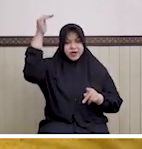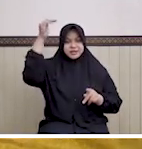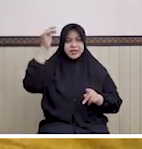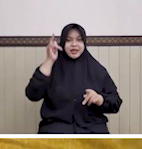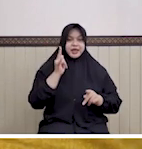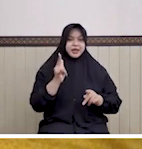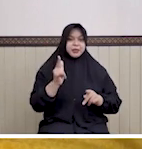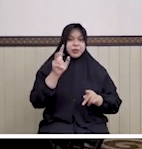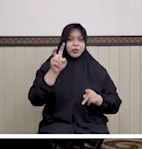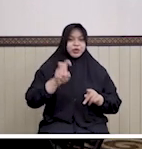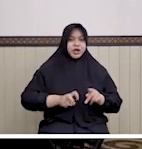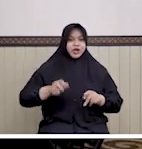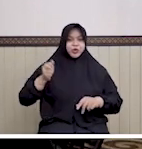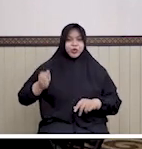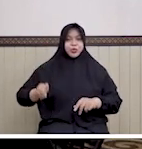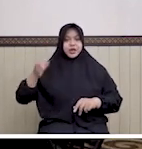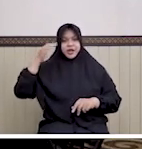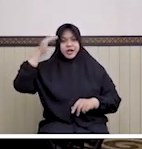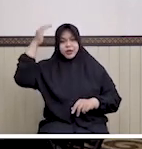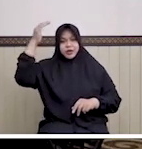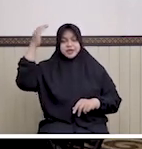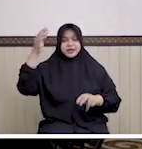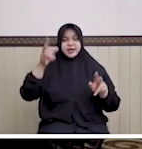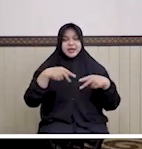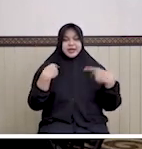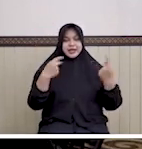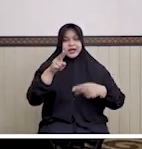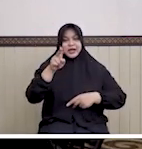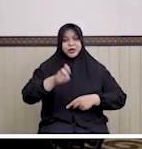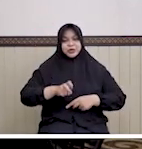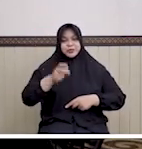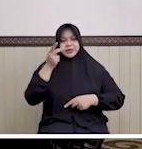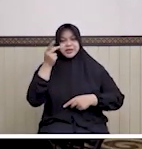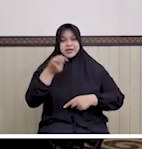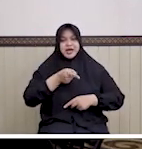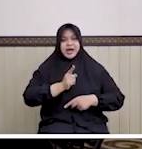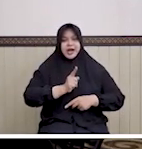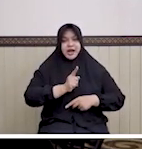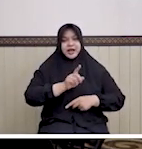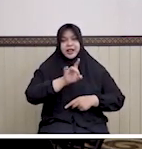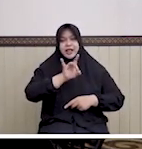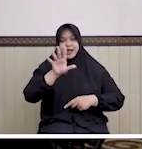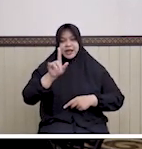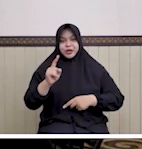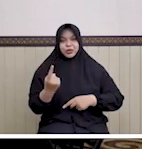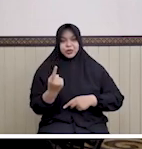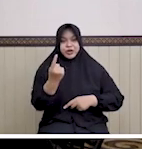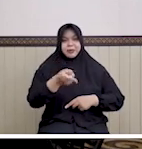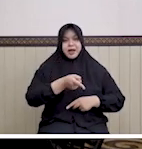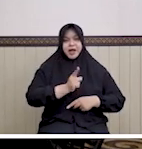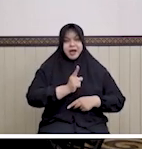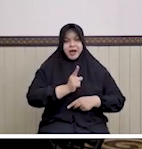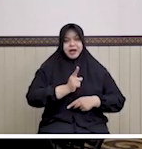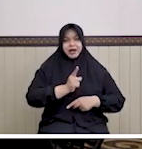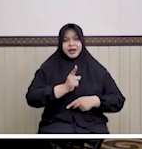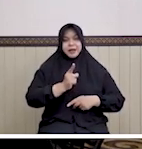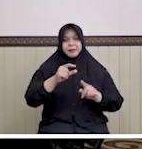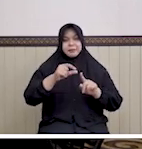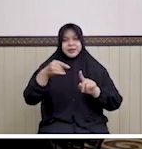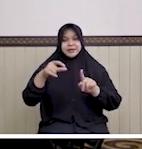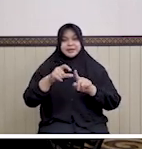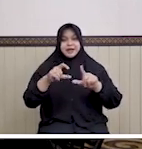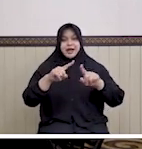menggunakan hukum yang dewasa karena kami juga harus menjaga hak yang lainnya terutama hak keperdataan kecakapan hukum ya